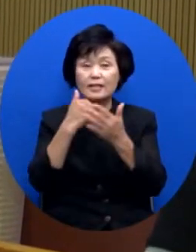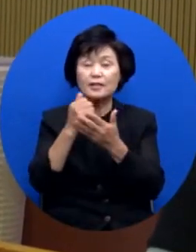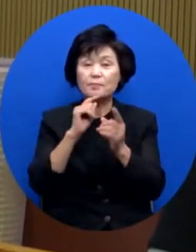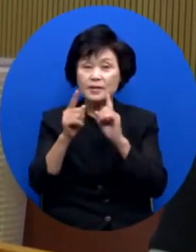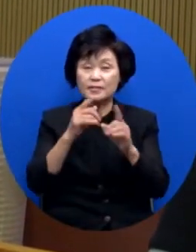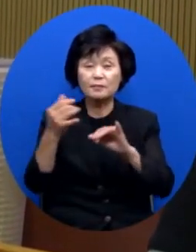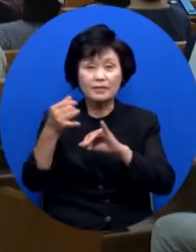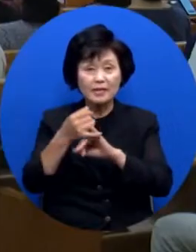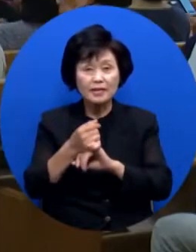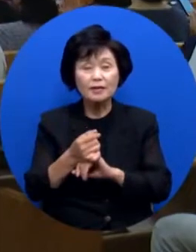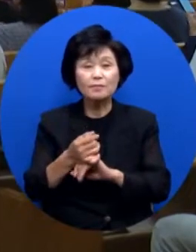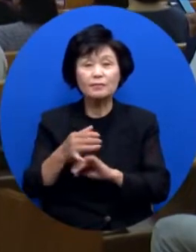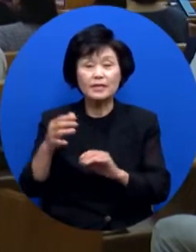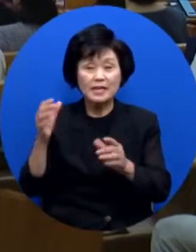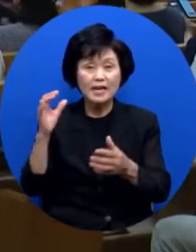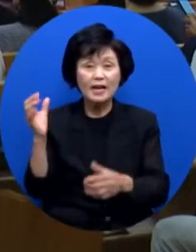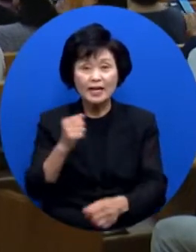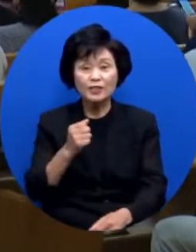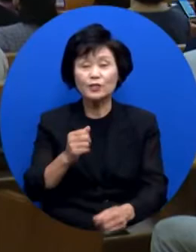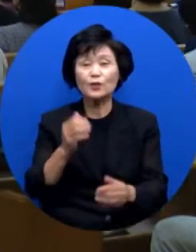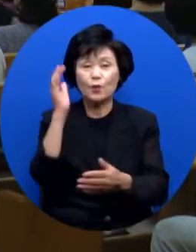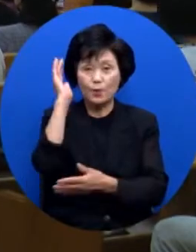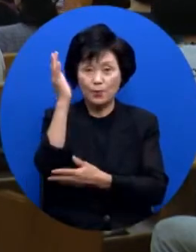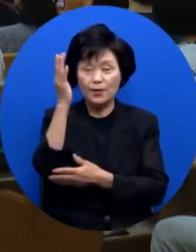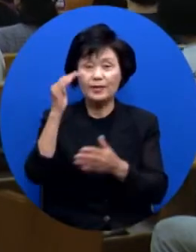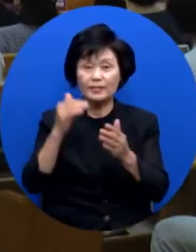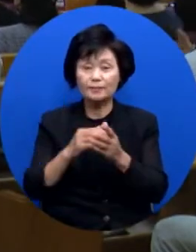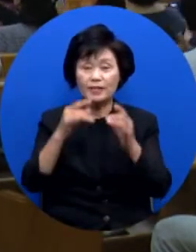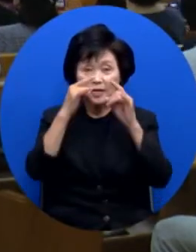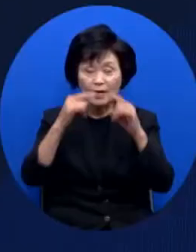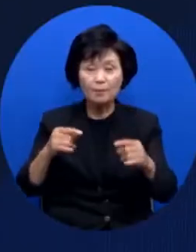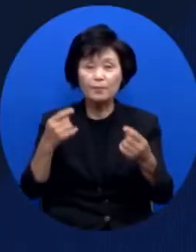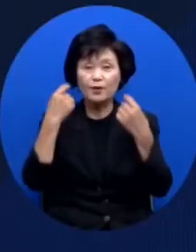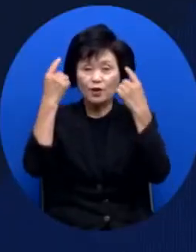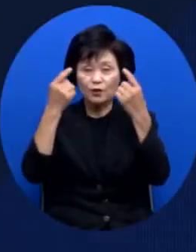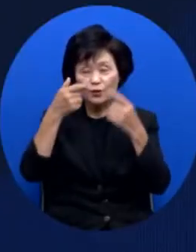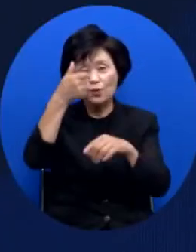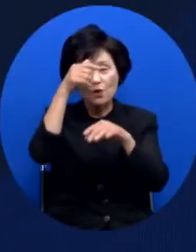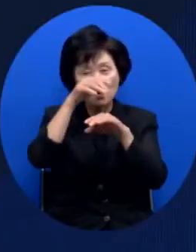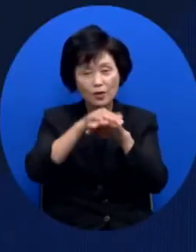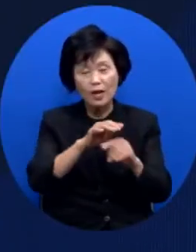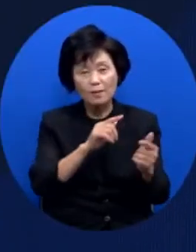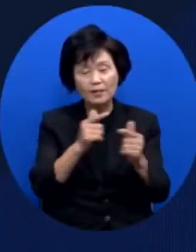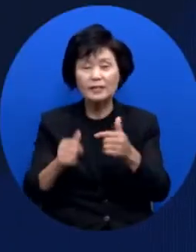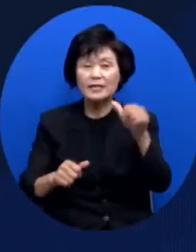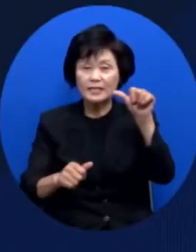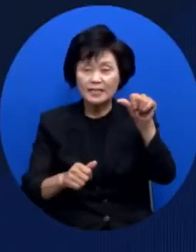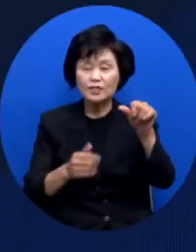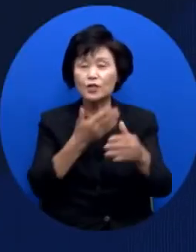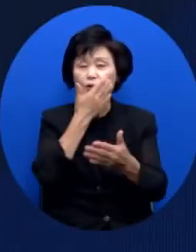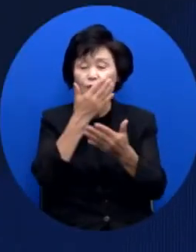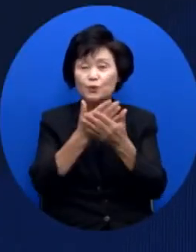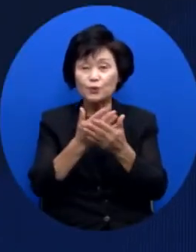더 바이블 미니스트리는 성경학교, 세미나, 캠프, 투어, 예배 총 5가지의 핵심 사역을 통해